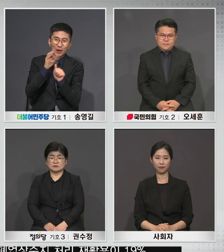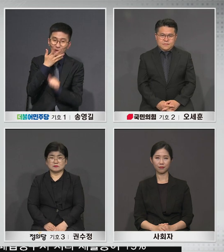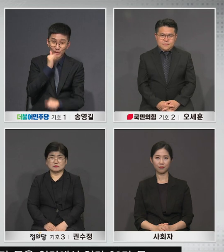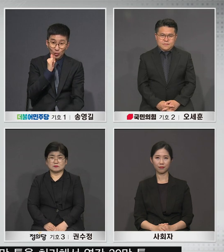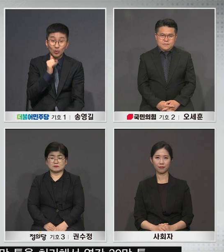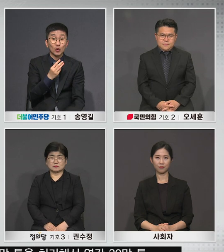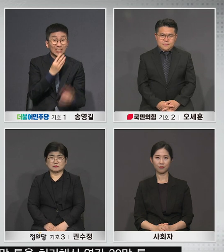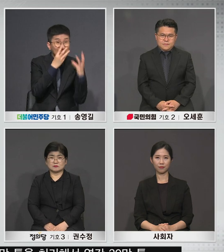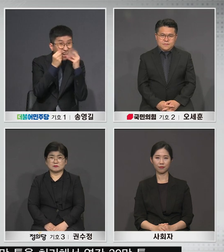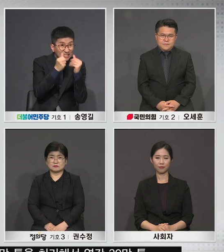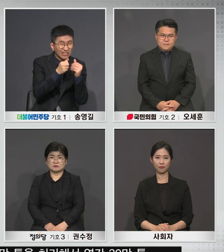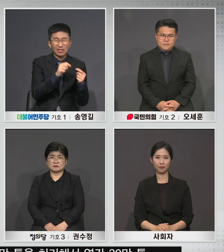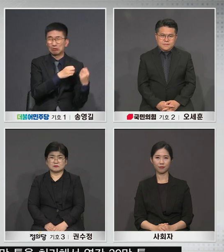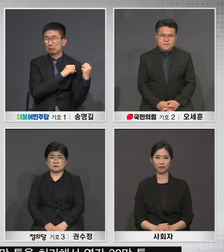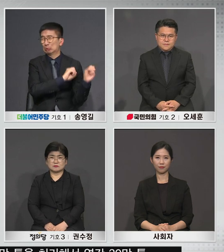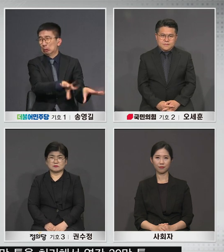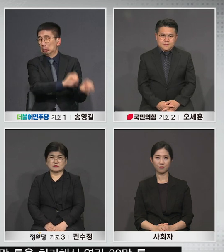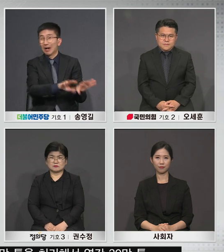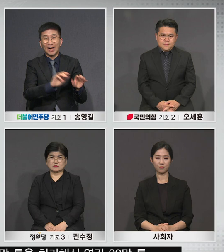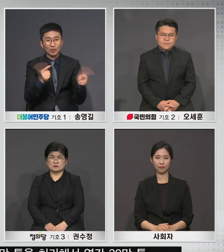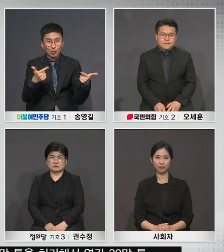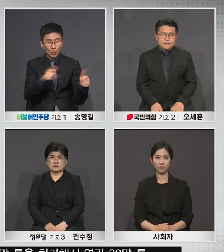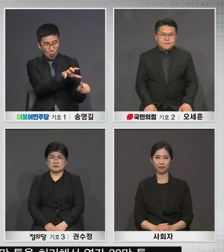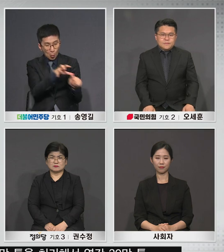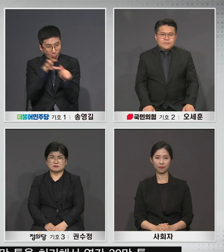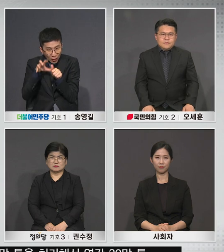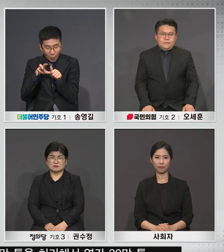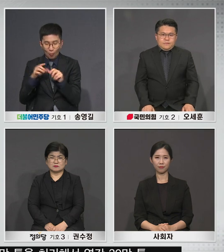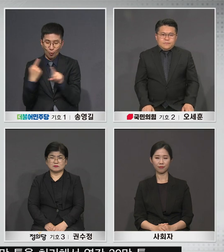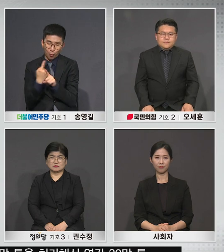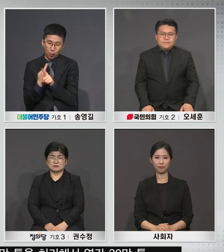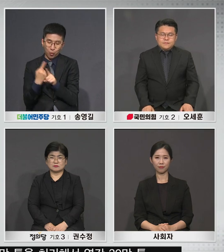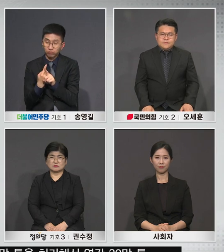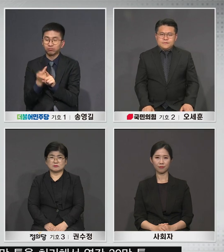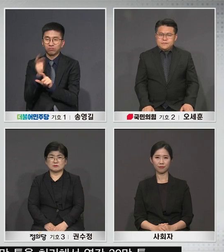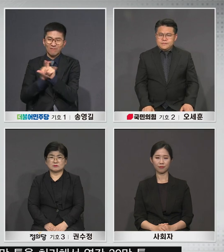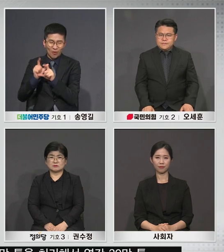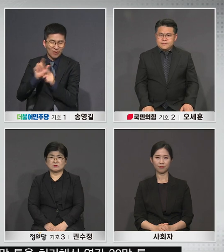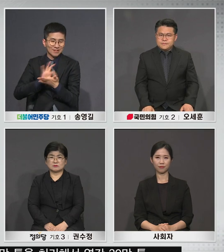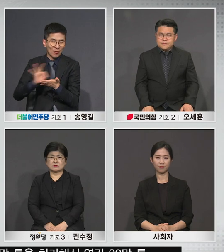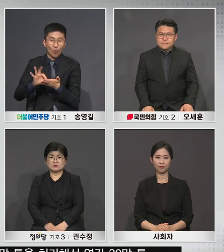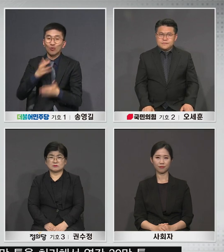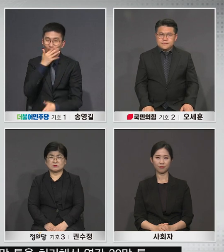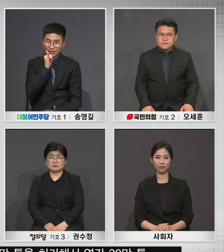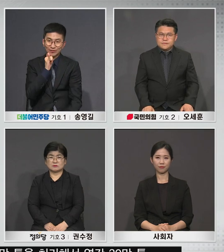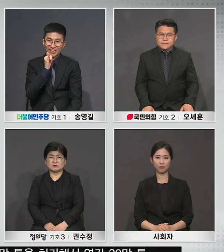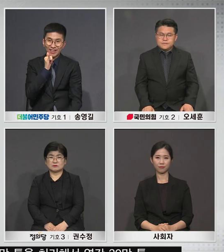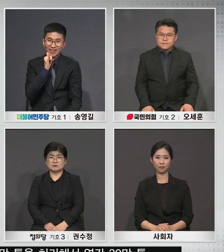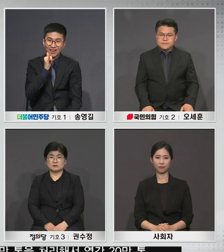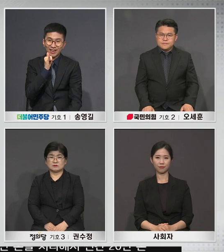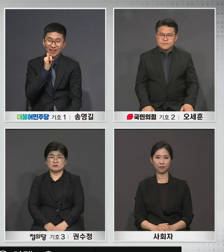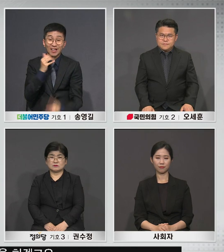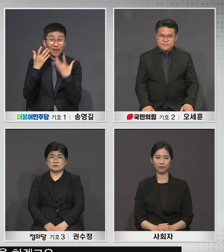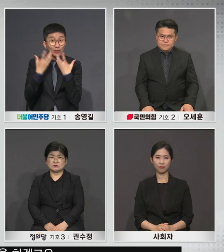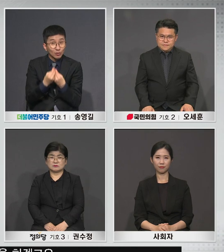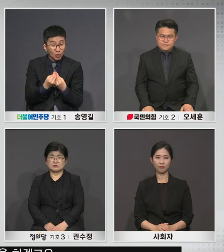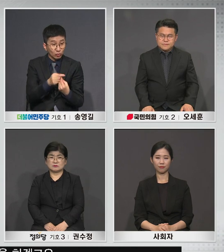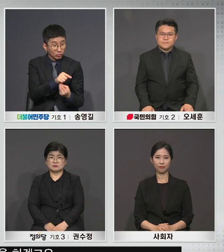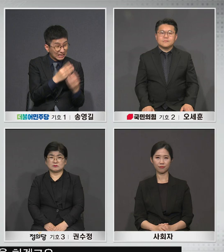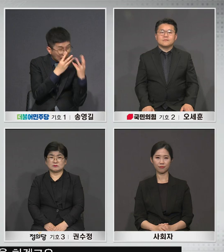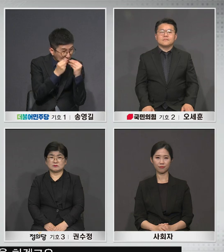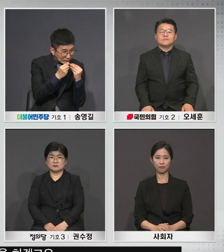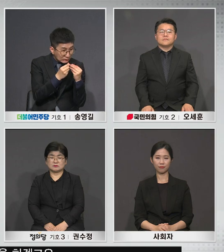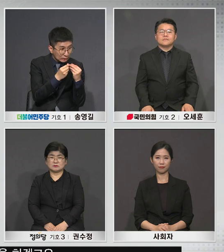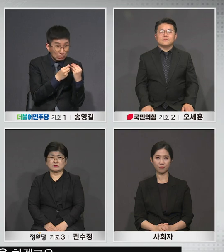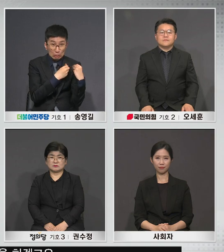되는 이런 기술을 대폭적으로 강화시켜서 쓰레기가 오히려 자사 자원이 되는 그런